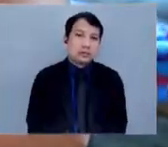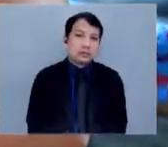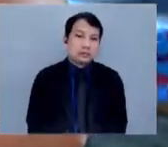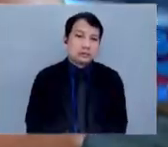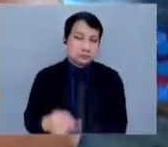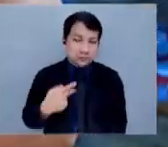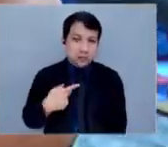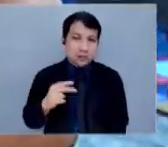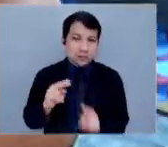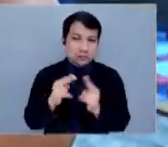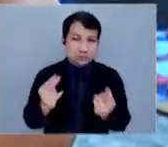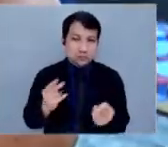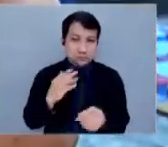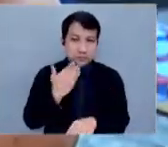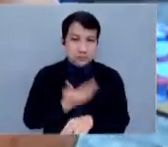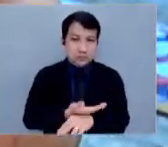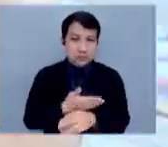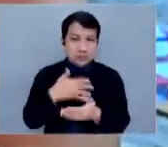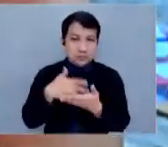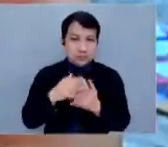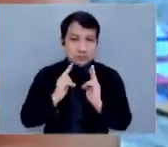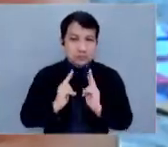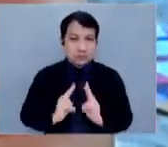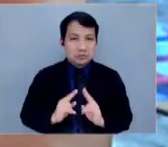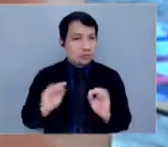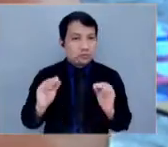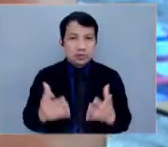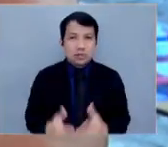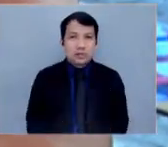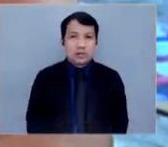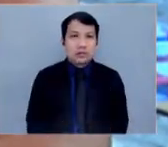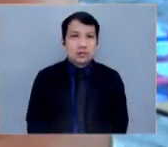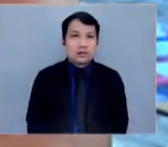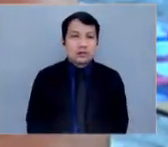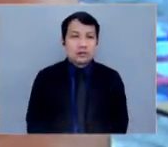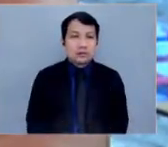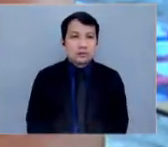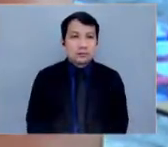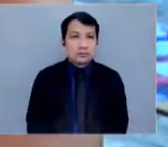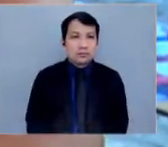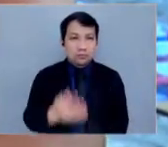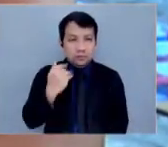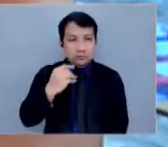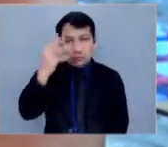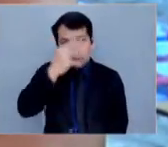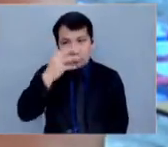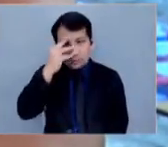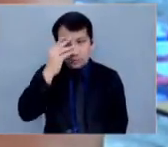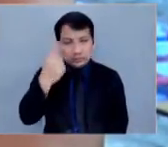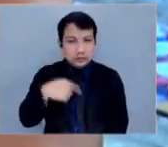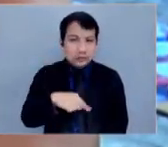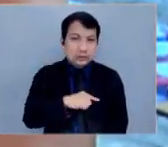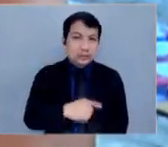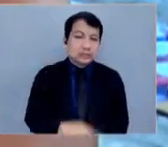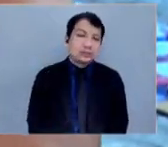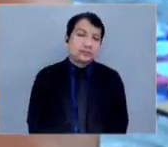sa pag-aaral, mga uniform, wala po. Kasi kanina po natataranta na kami.